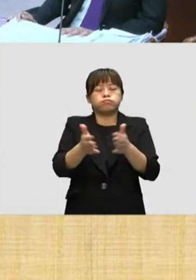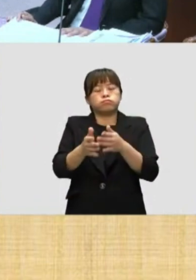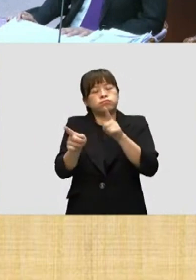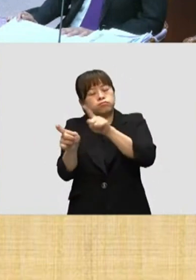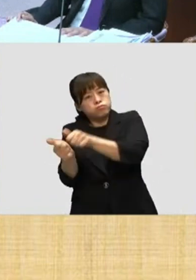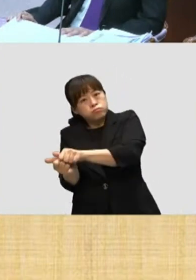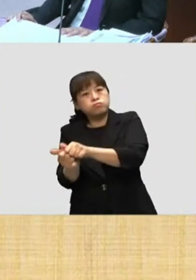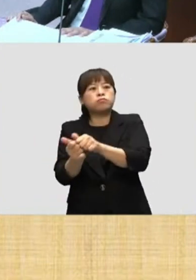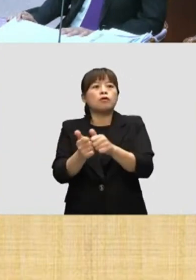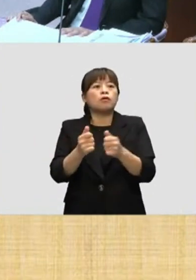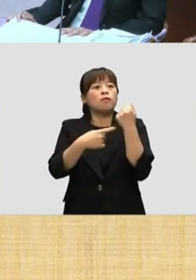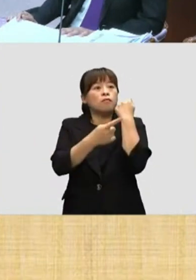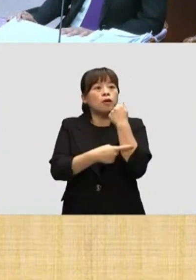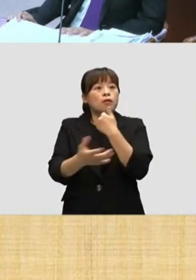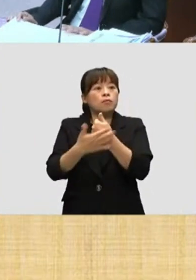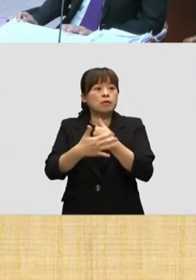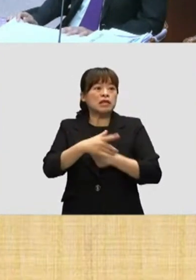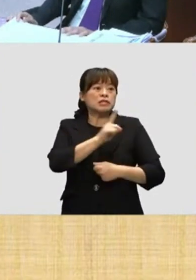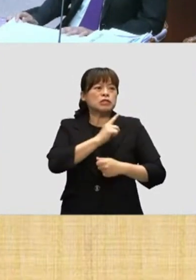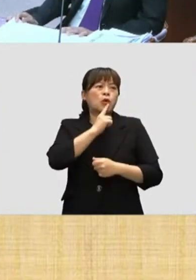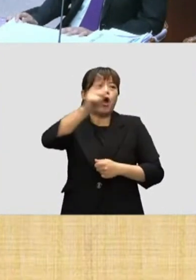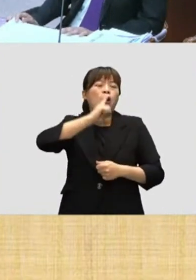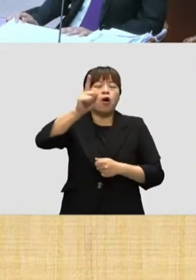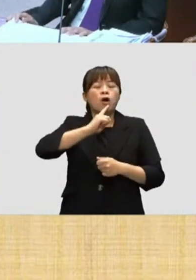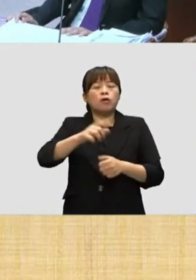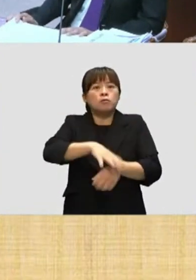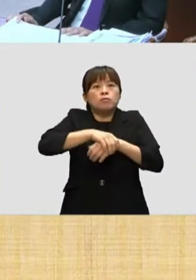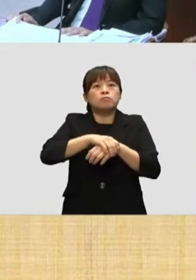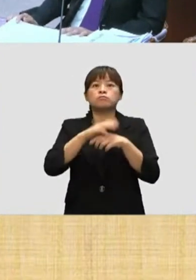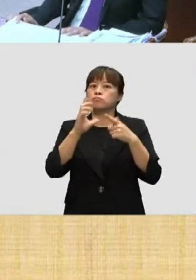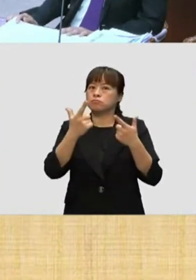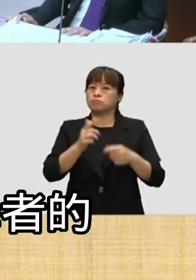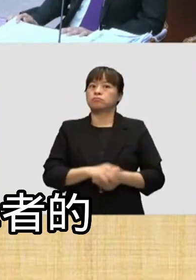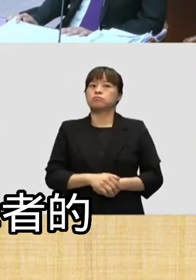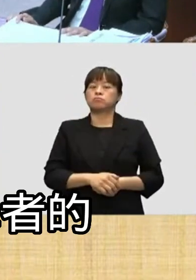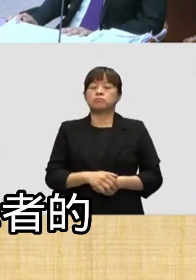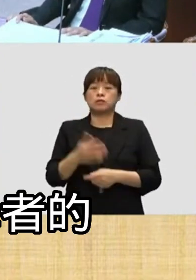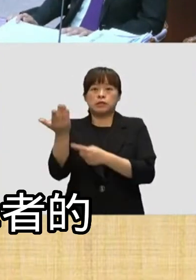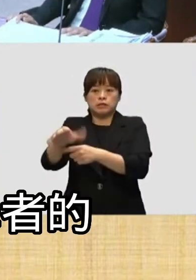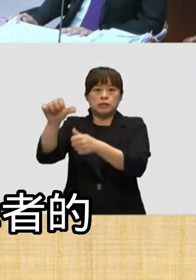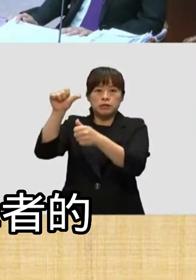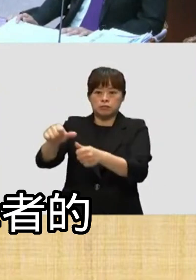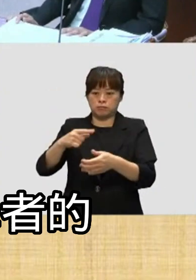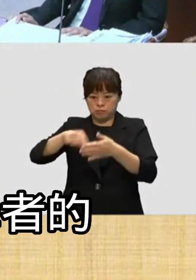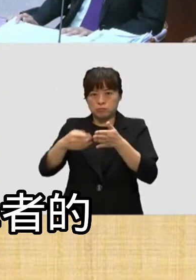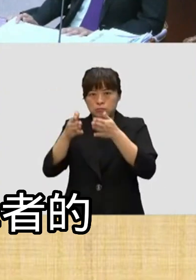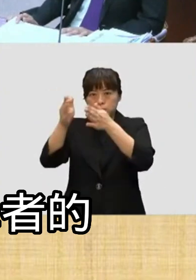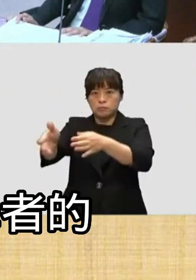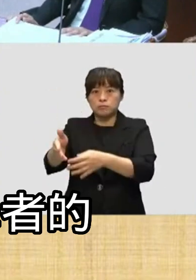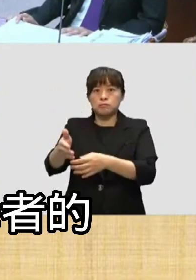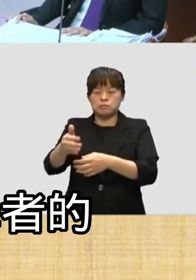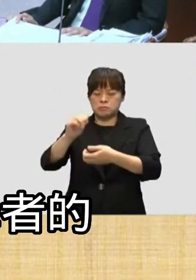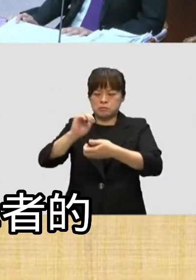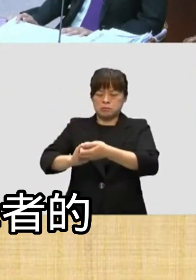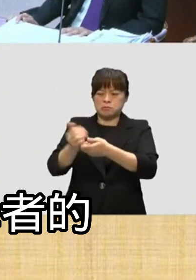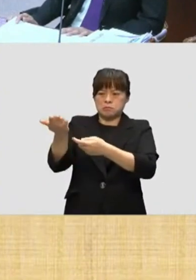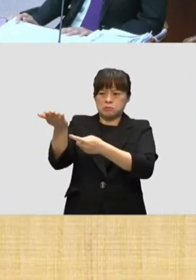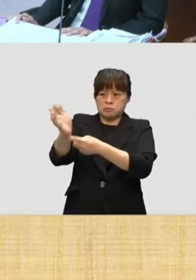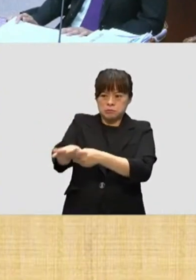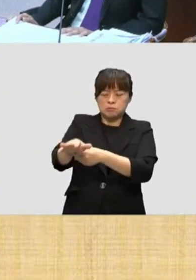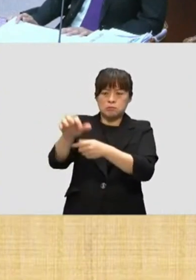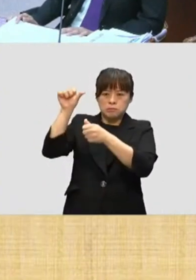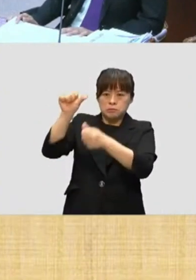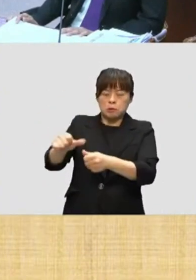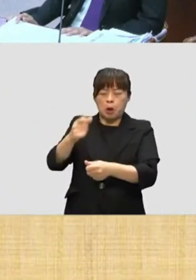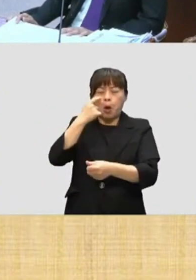而非靠自力救济来平反，是至关重要的事情。死刑只针对非死不足以横平罪责的情